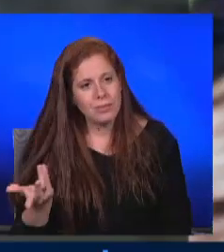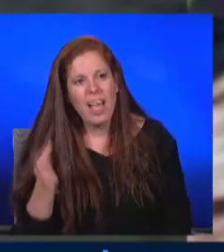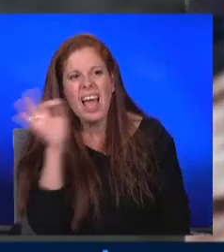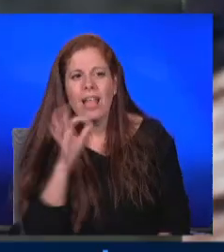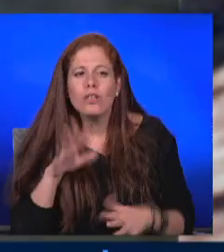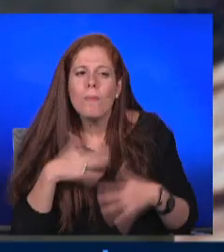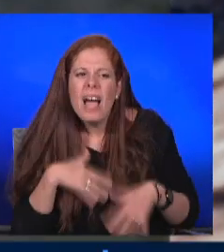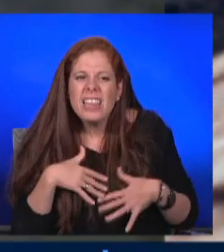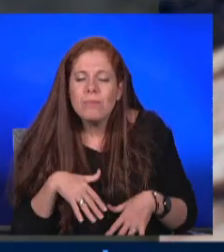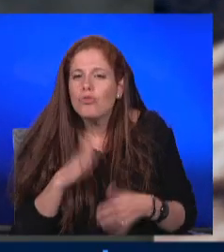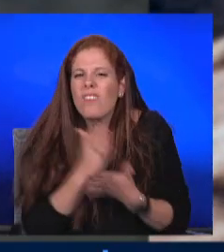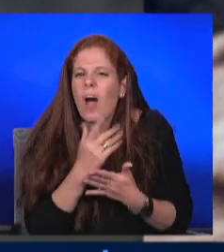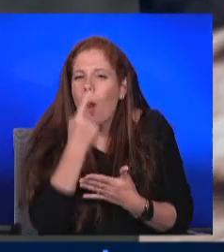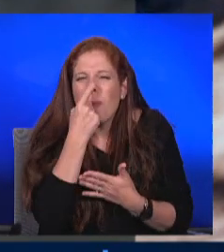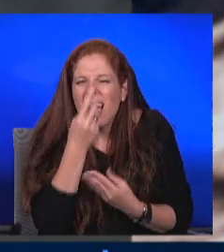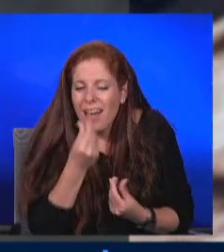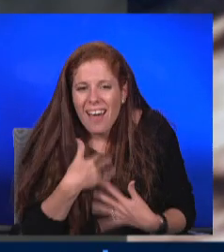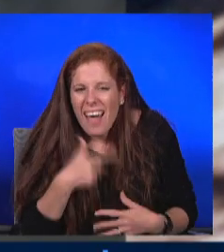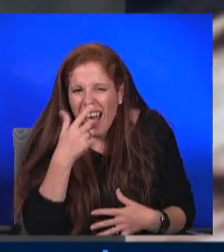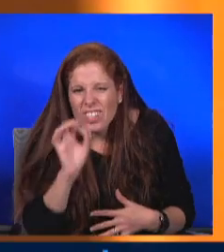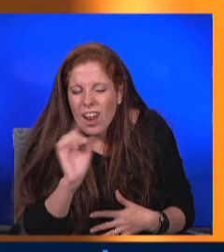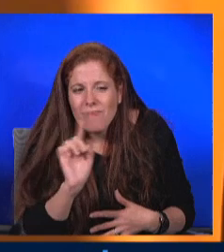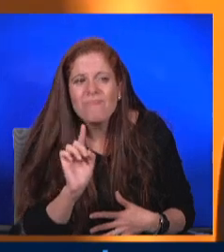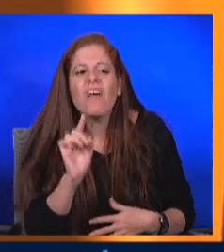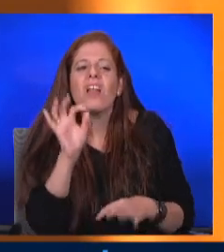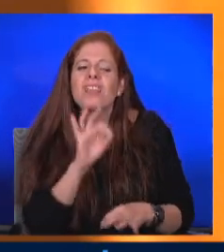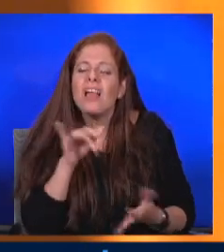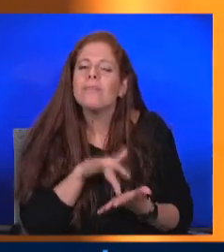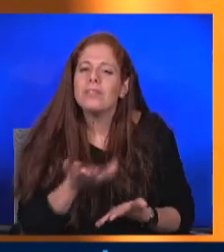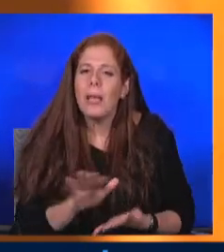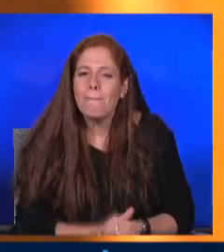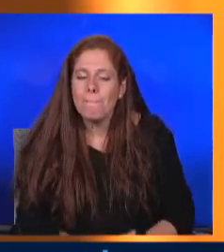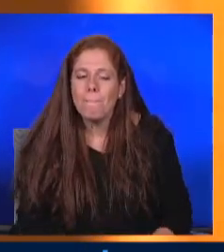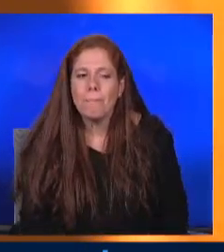שהם כבר לא מריחים כמו הריח שלה, אבל הם עדיין נמצאים.